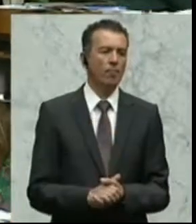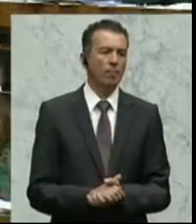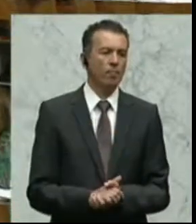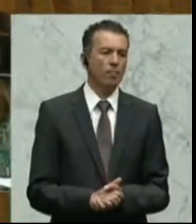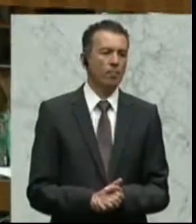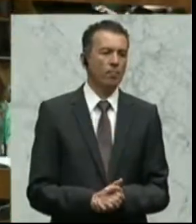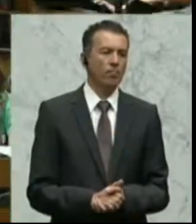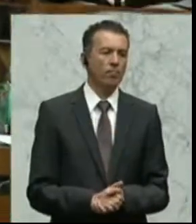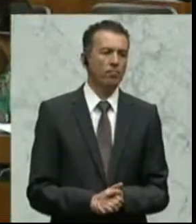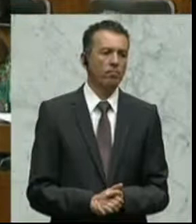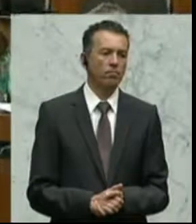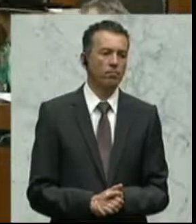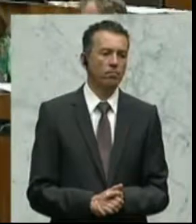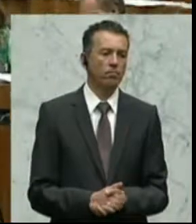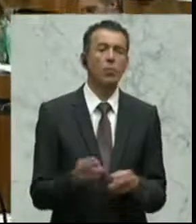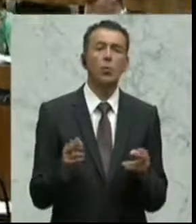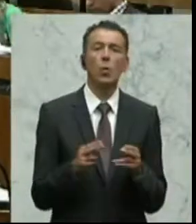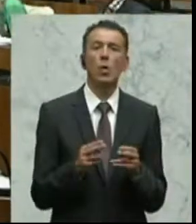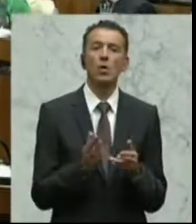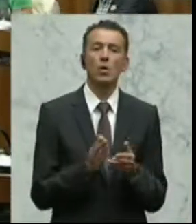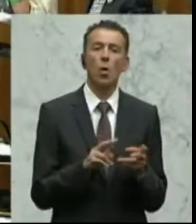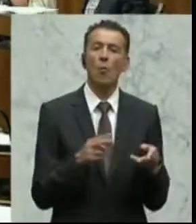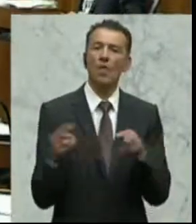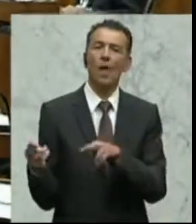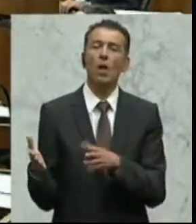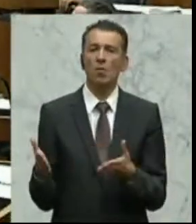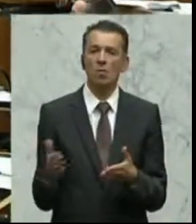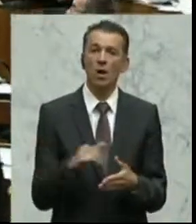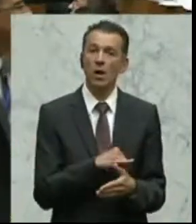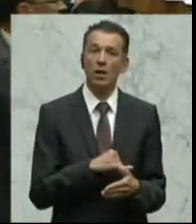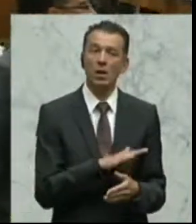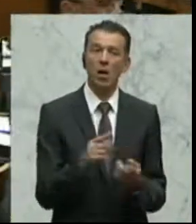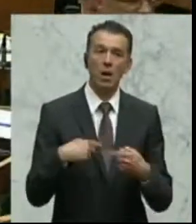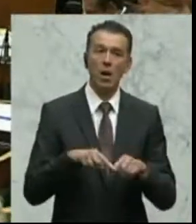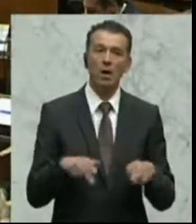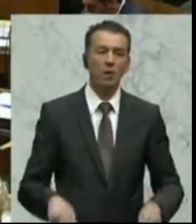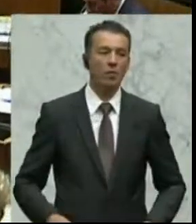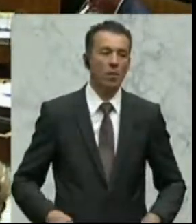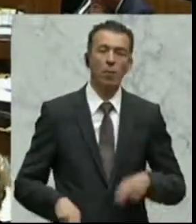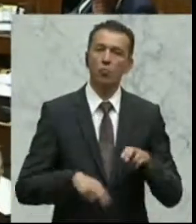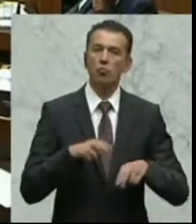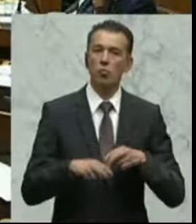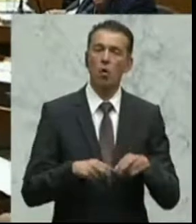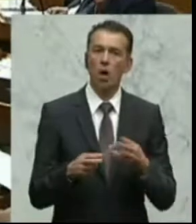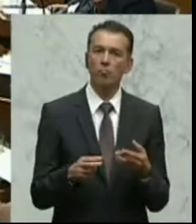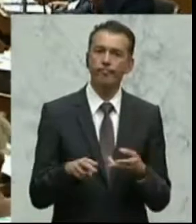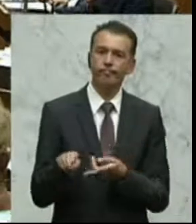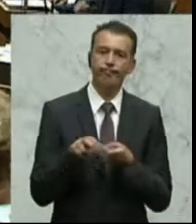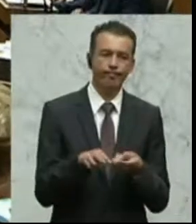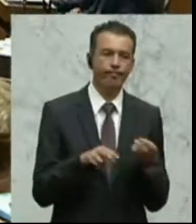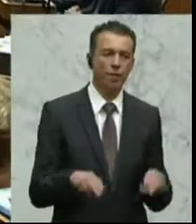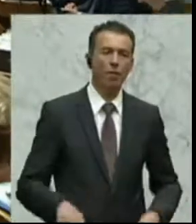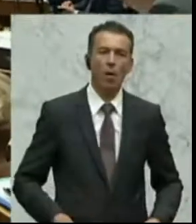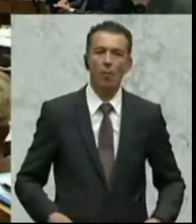Und noch kurz zur Umverteilung. Interessant ist, dass in allen Ländern die Vermögensteuern einheben. Weder die Vermögen noch die